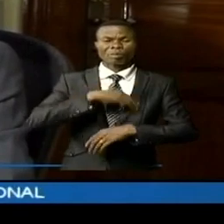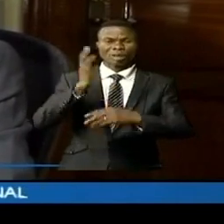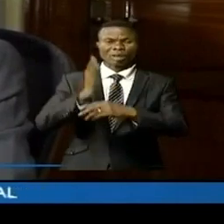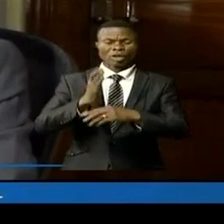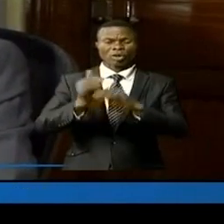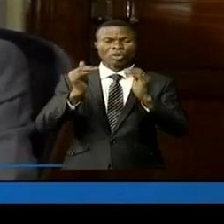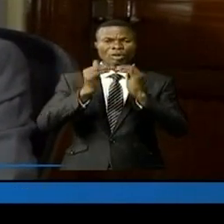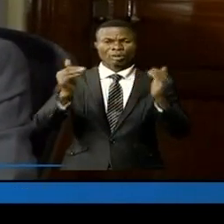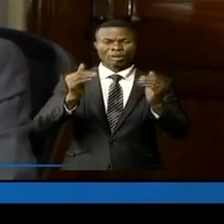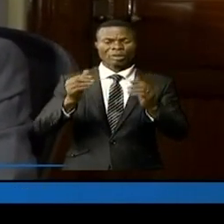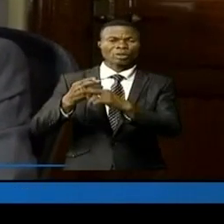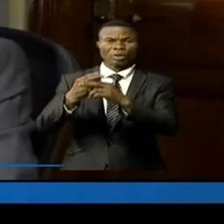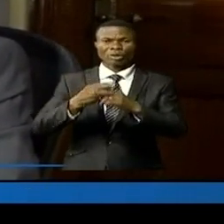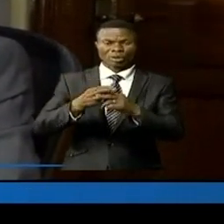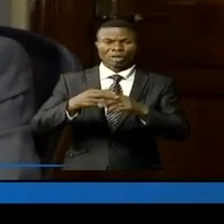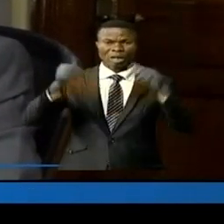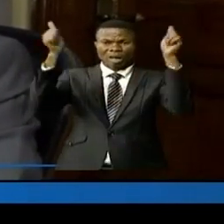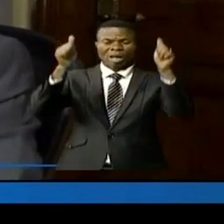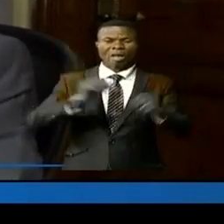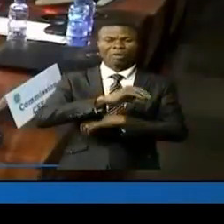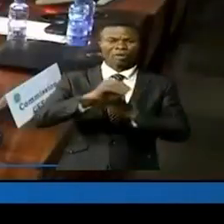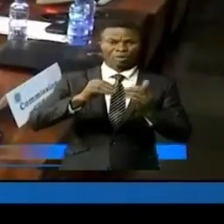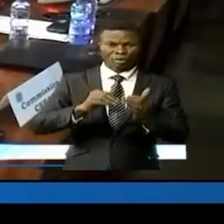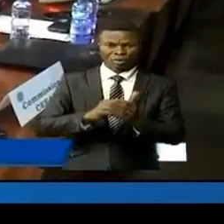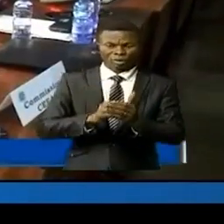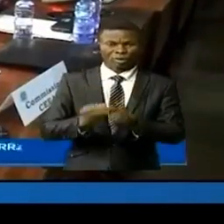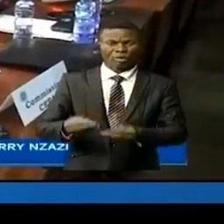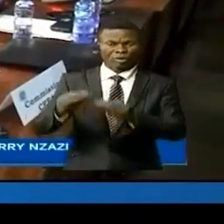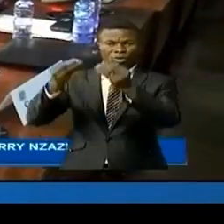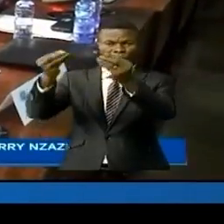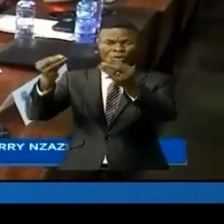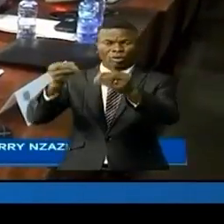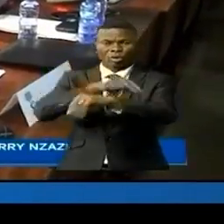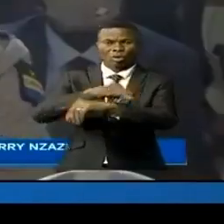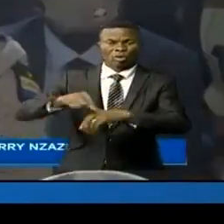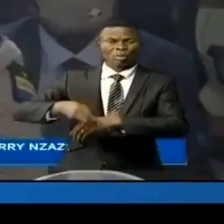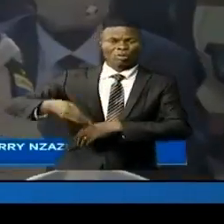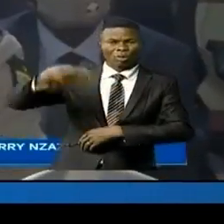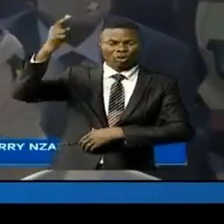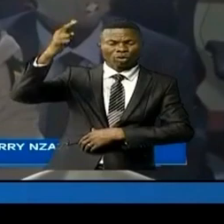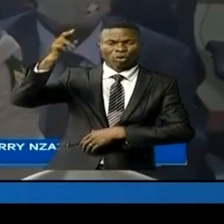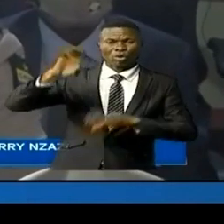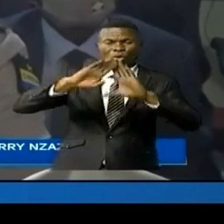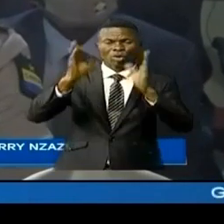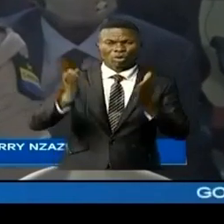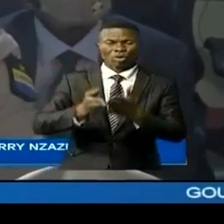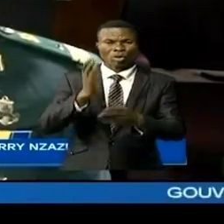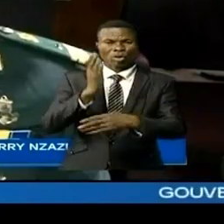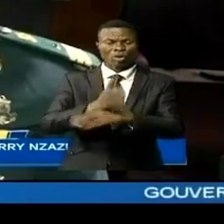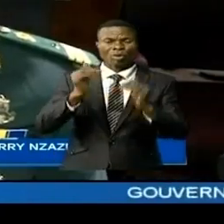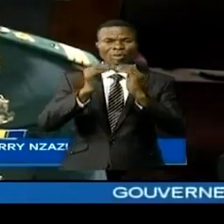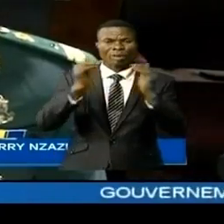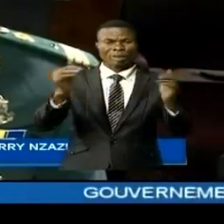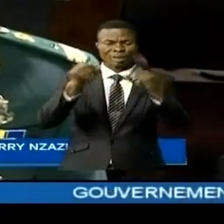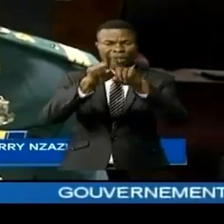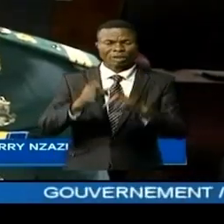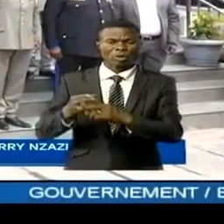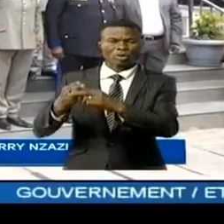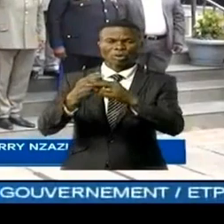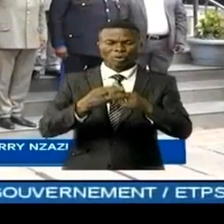paix et de sécurité de l'afrique centrale seront soumises aux instances supérieures du comité du conseil de paix et de sécurité